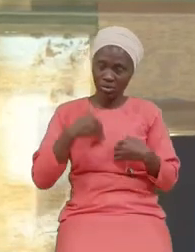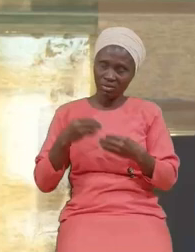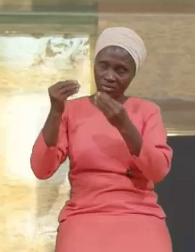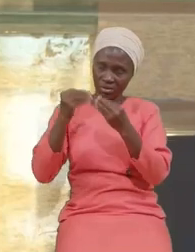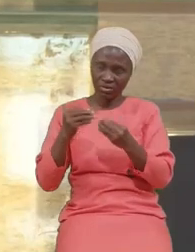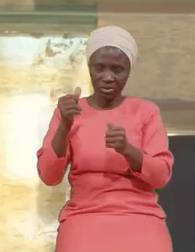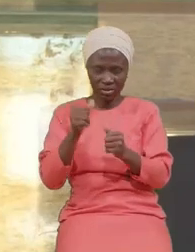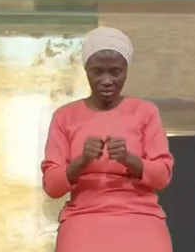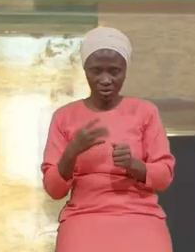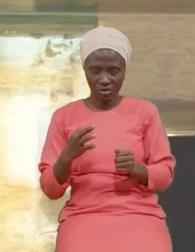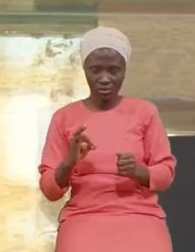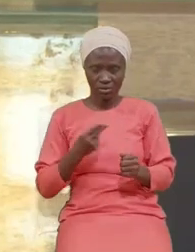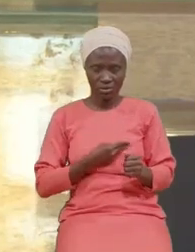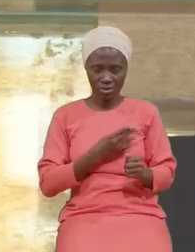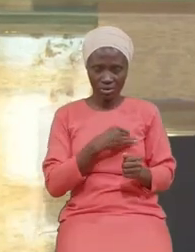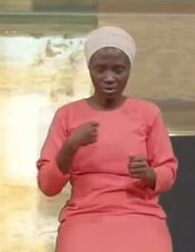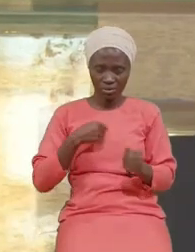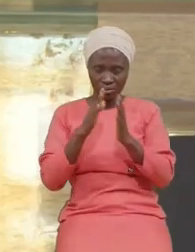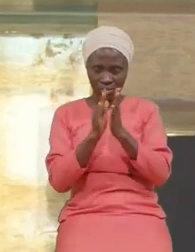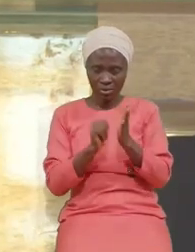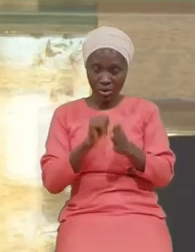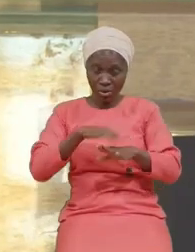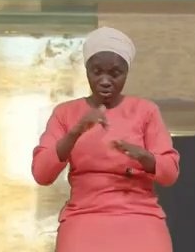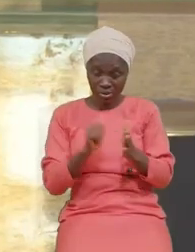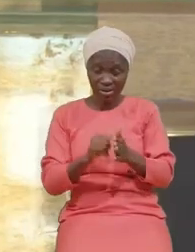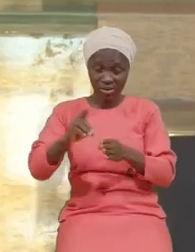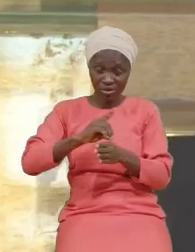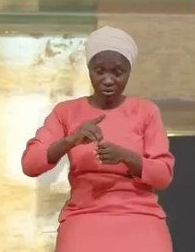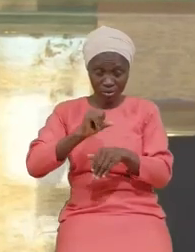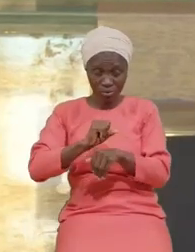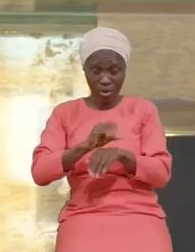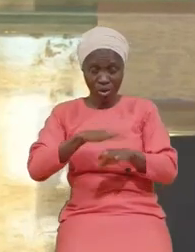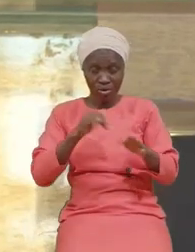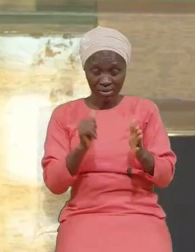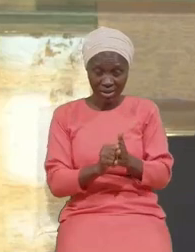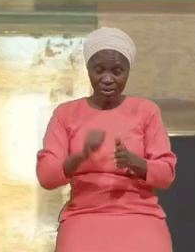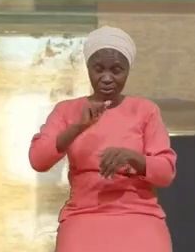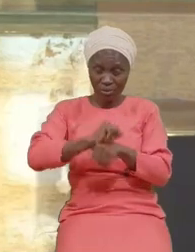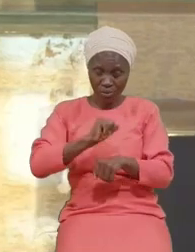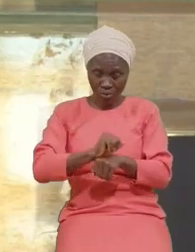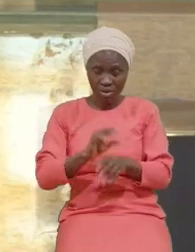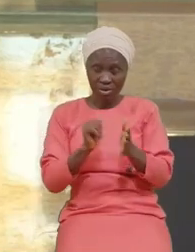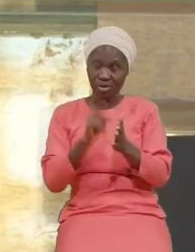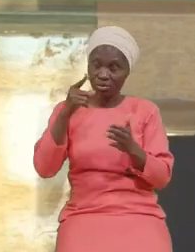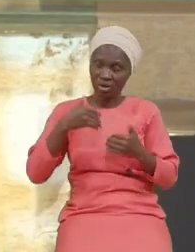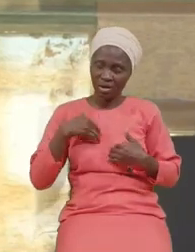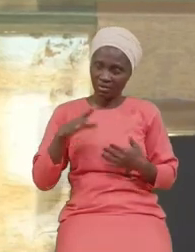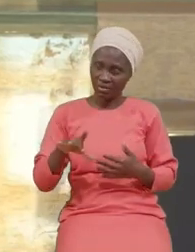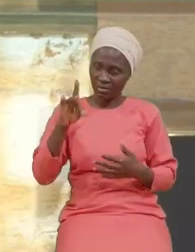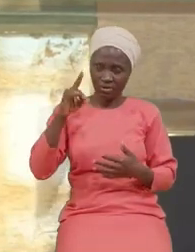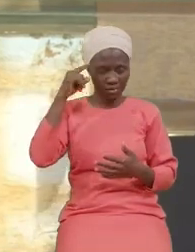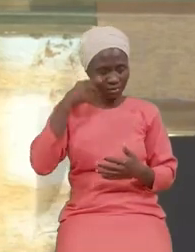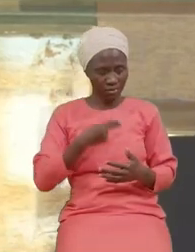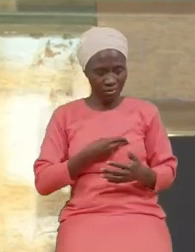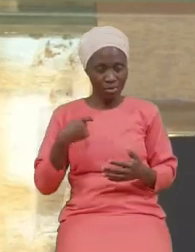donnes nous prions que dans ce devoir dans cette responsabilité que tu nous as donné que